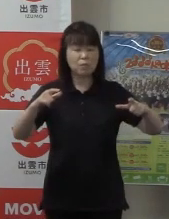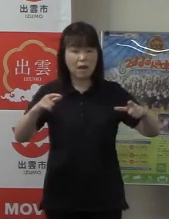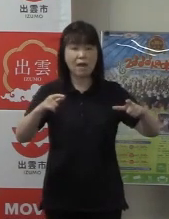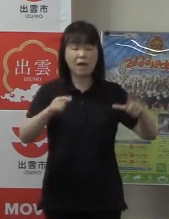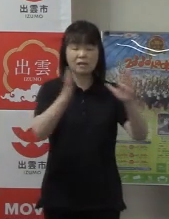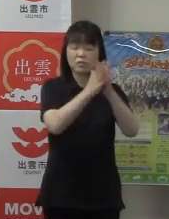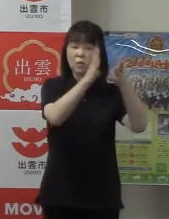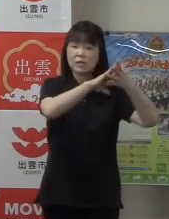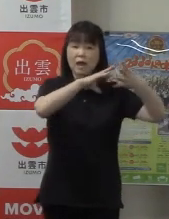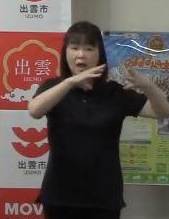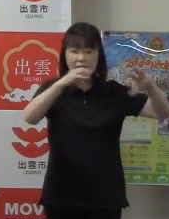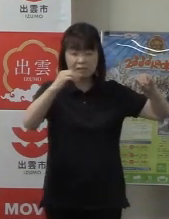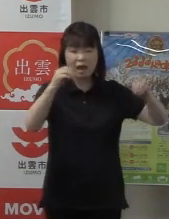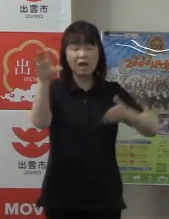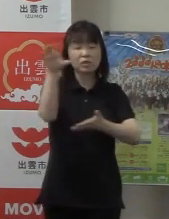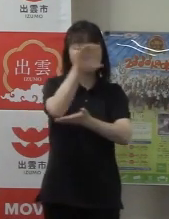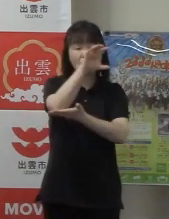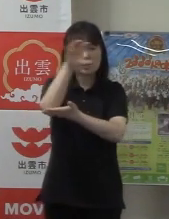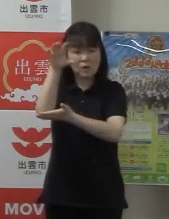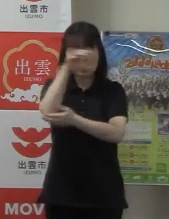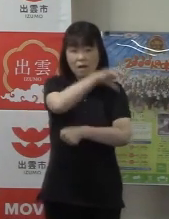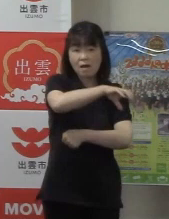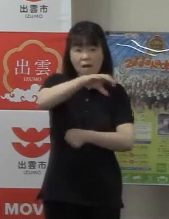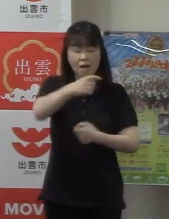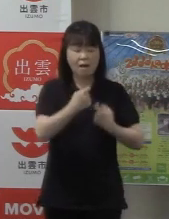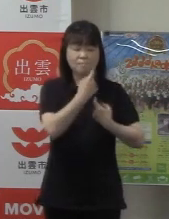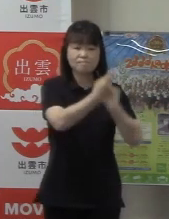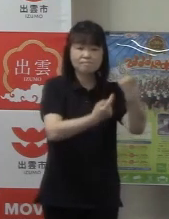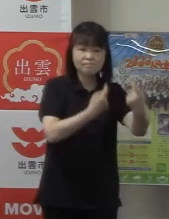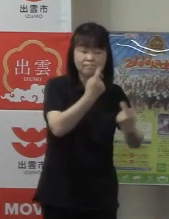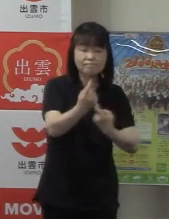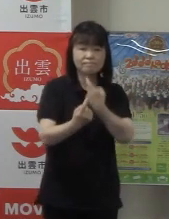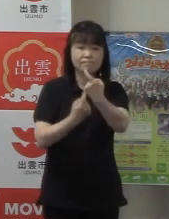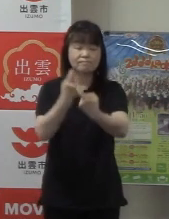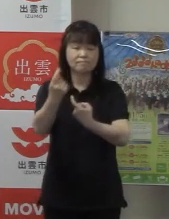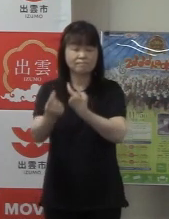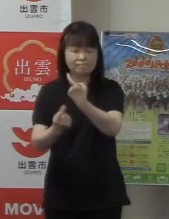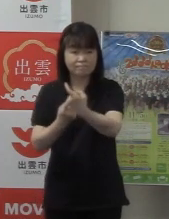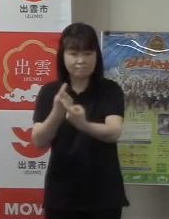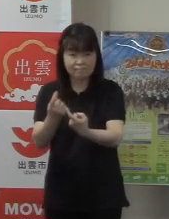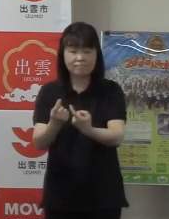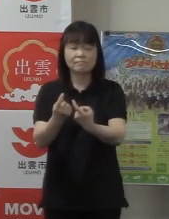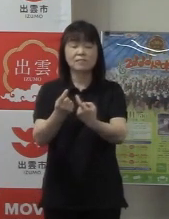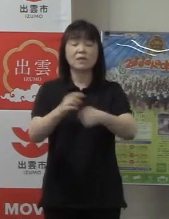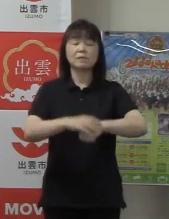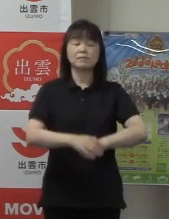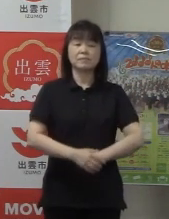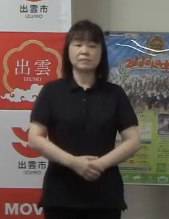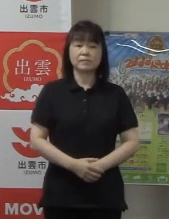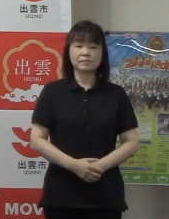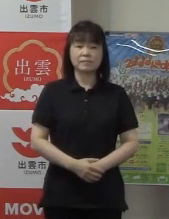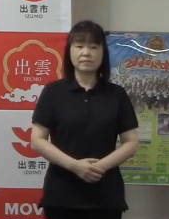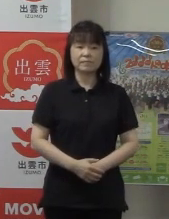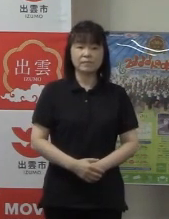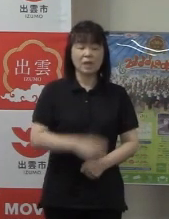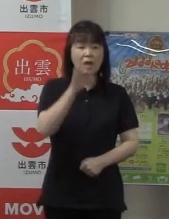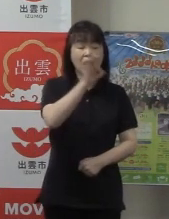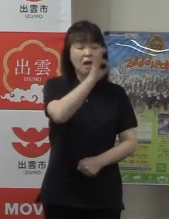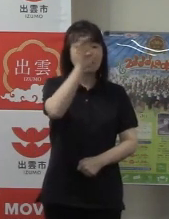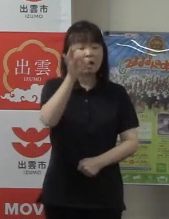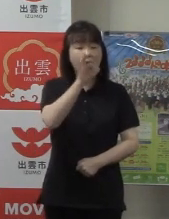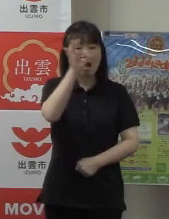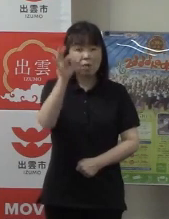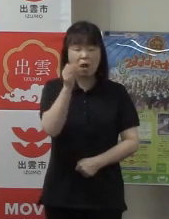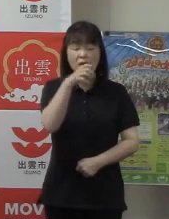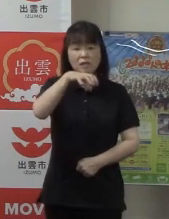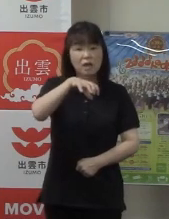御碕などに多くの方が訪れておるといただいたということであります。観光案内所の状況から